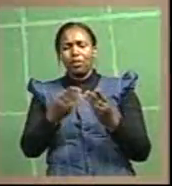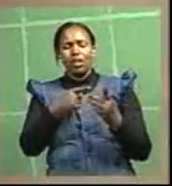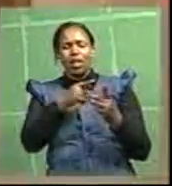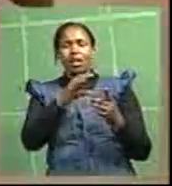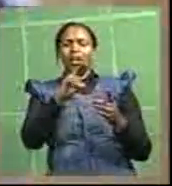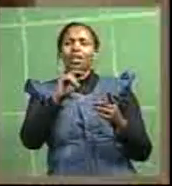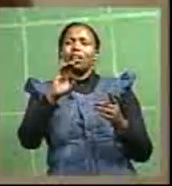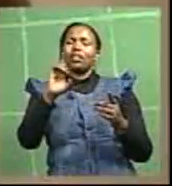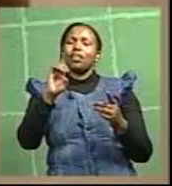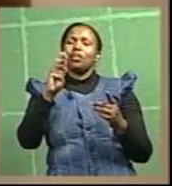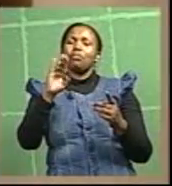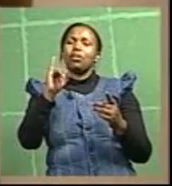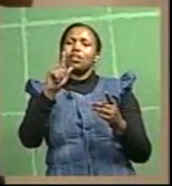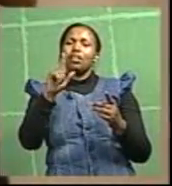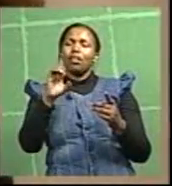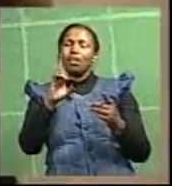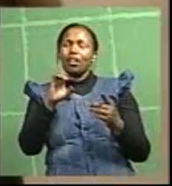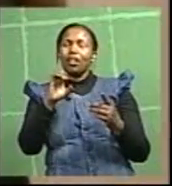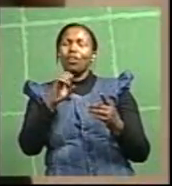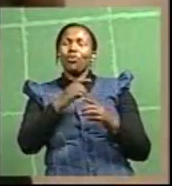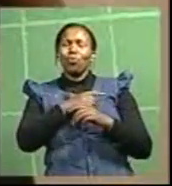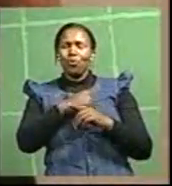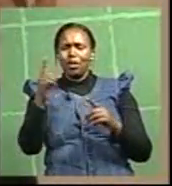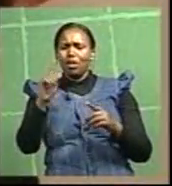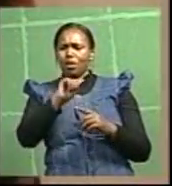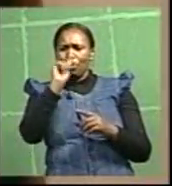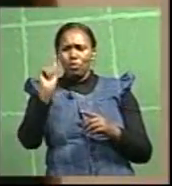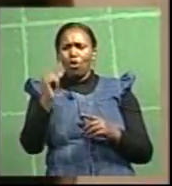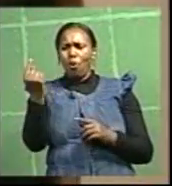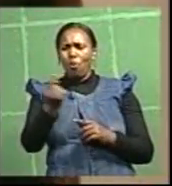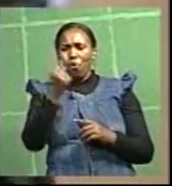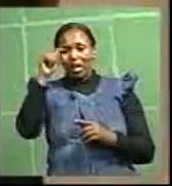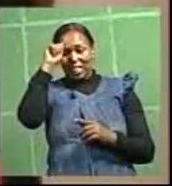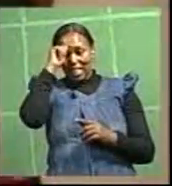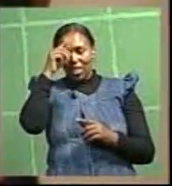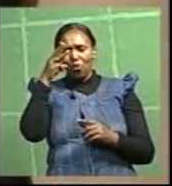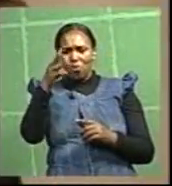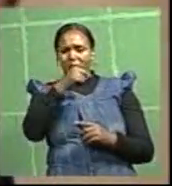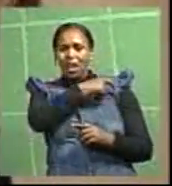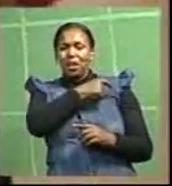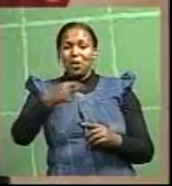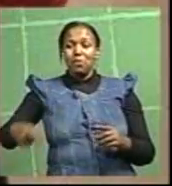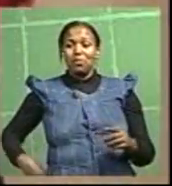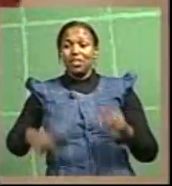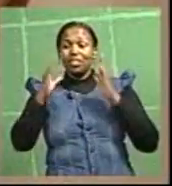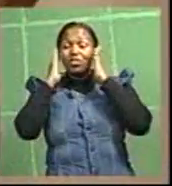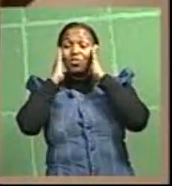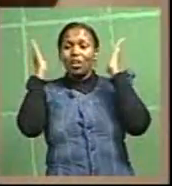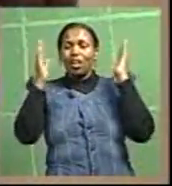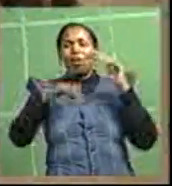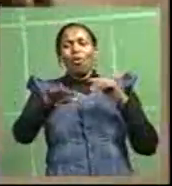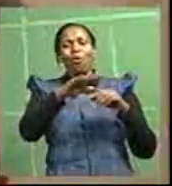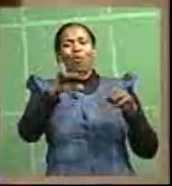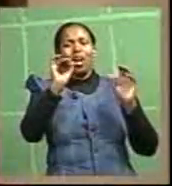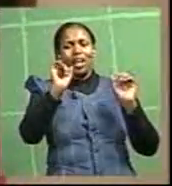njalo. Bonake labo tsatsa nababutwa kuthi ngubani labacabanga ukuthi angaba nginobuhle welive lakangwane kulomnyaka bavumelana